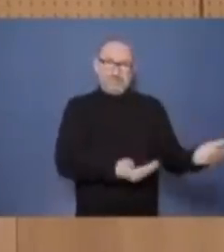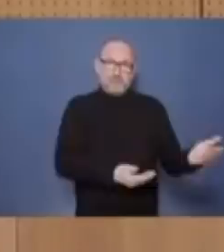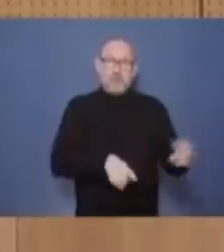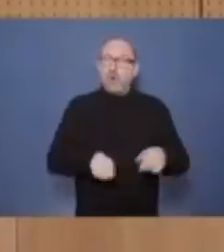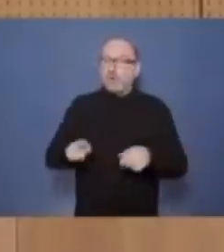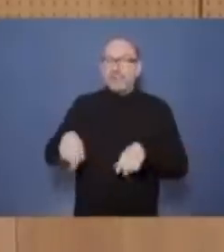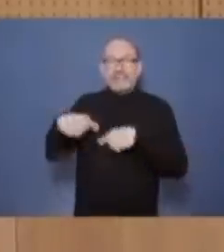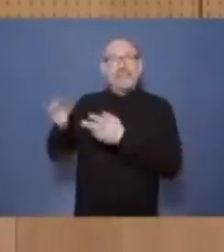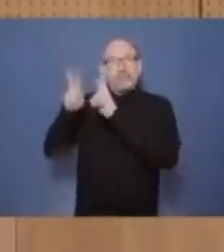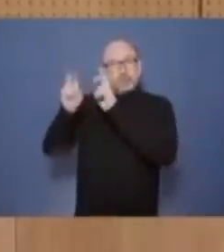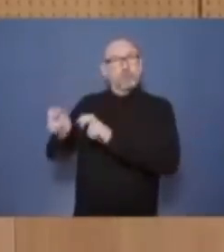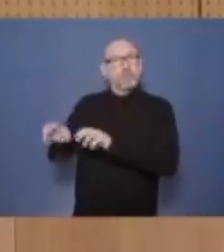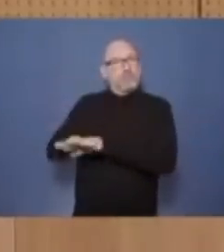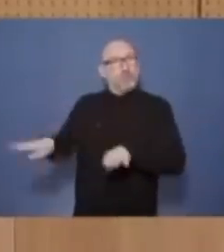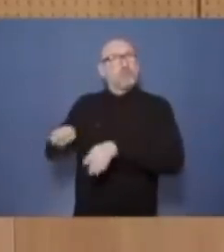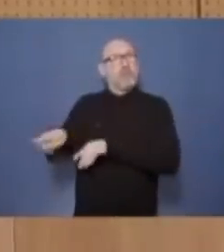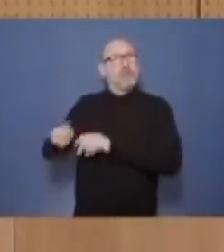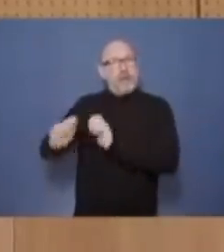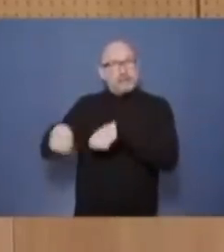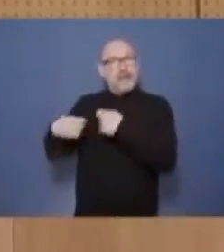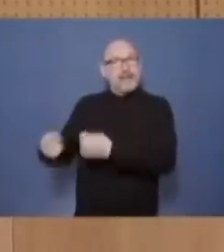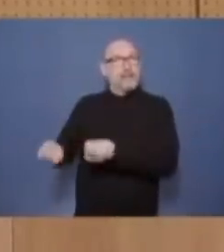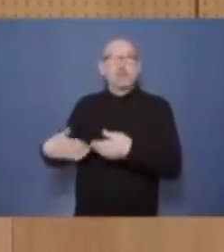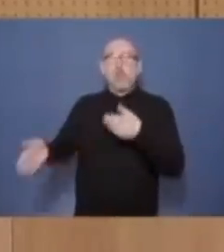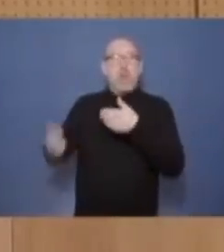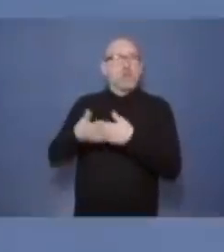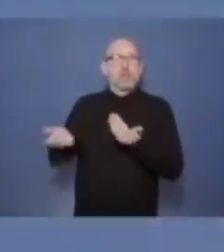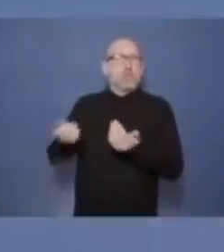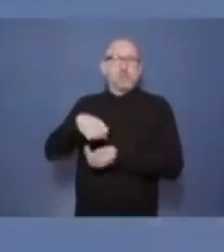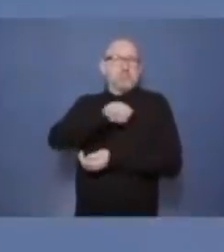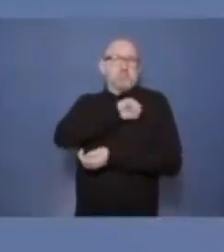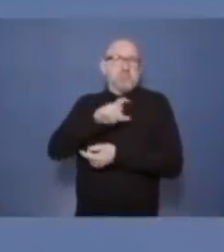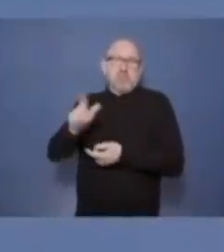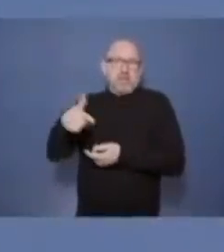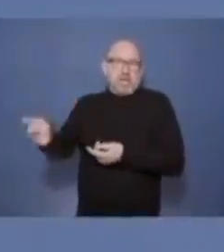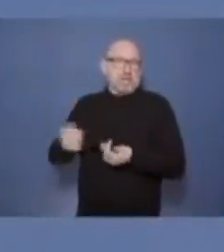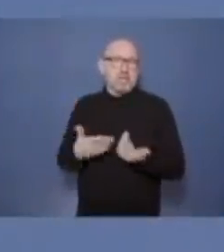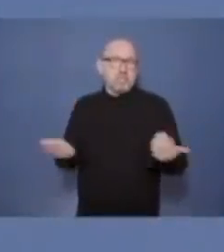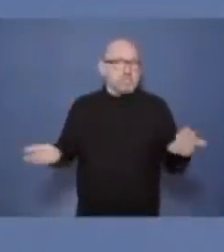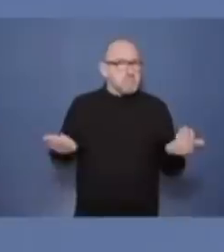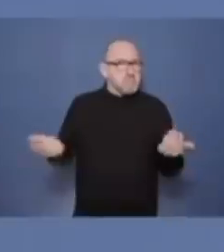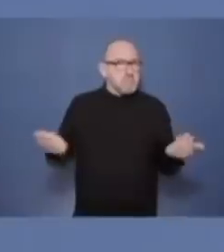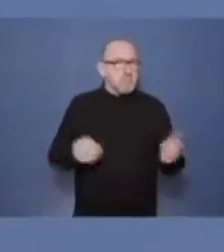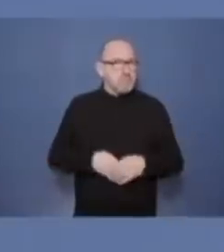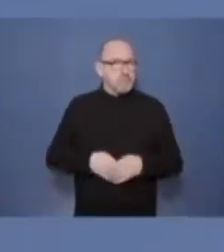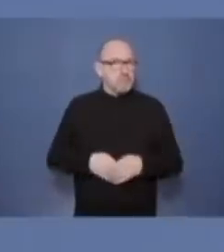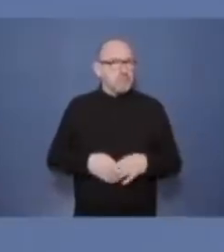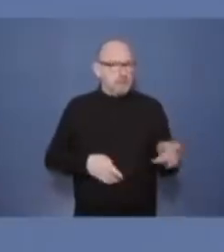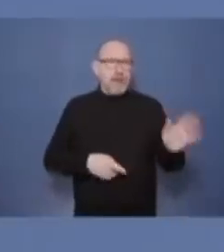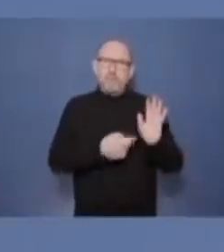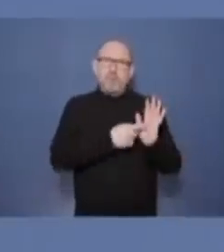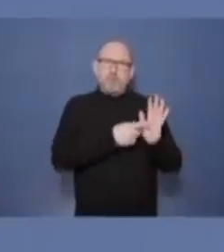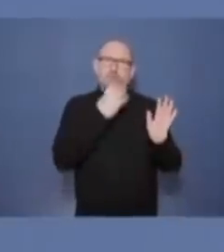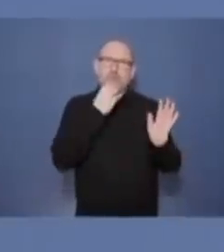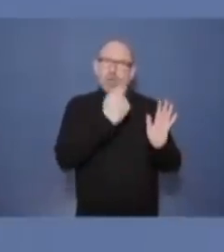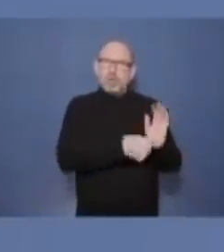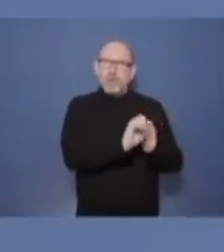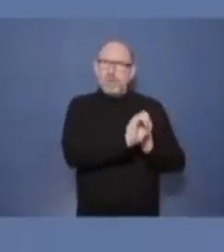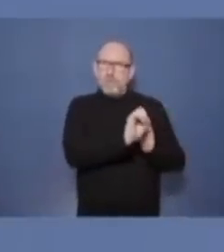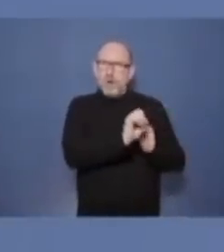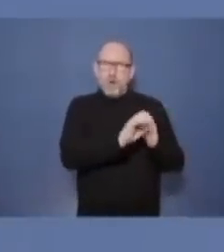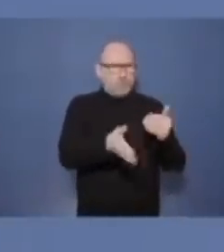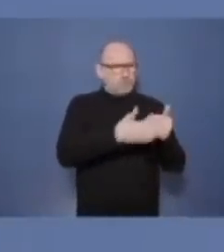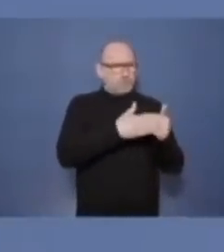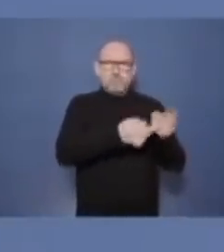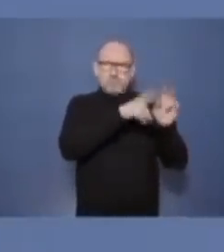nichts. Und Sie sagen einfach, Sie kommentieren das nicht. Also wenn 83 Millionen Menschen im Lockdown sind, dann hätten die wahrscheinlich gerne eine Begründung, warum man so eine